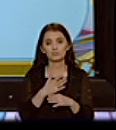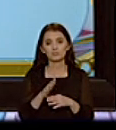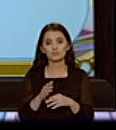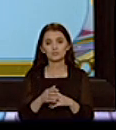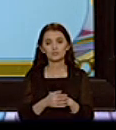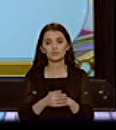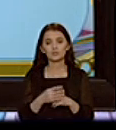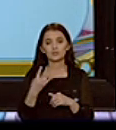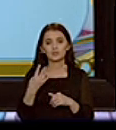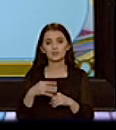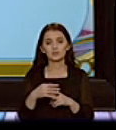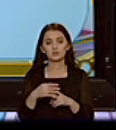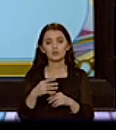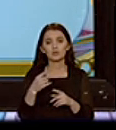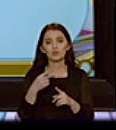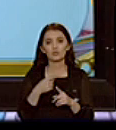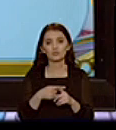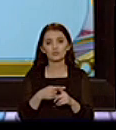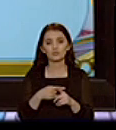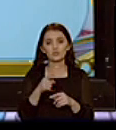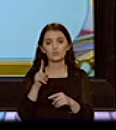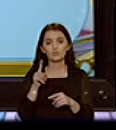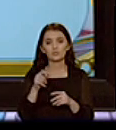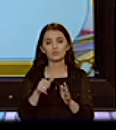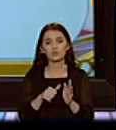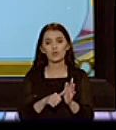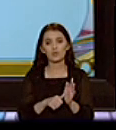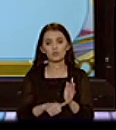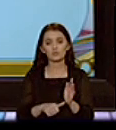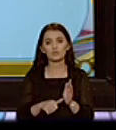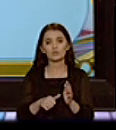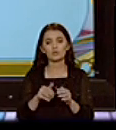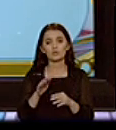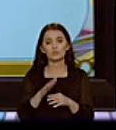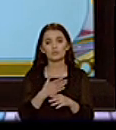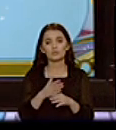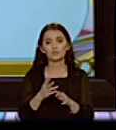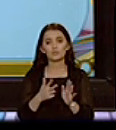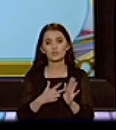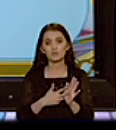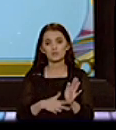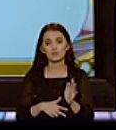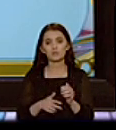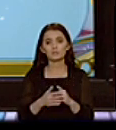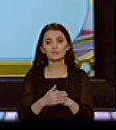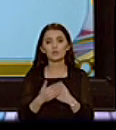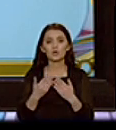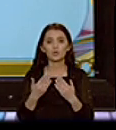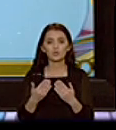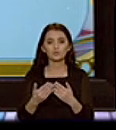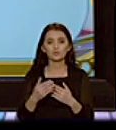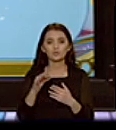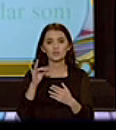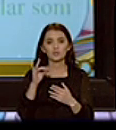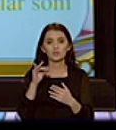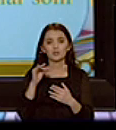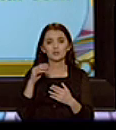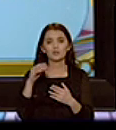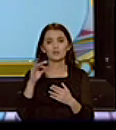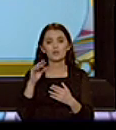bo'lu 40 qo'shuv 1600 bo'lu 80. Ushbu